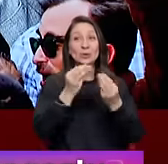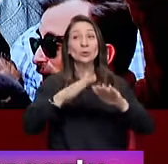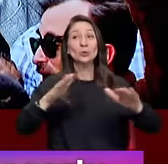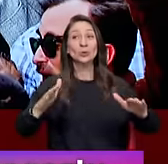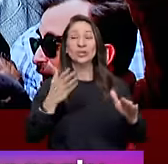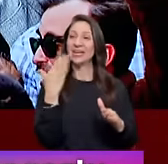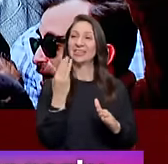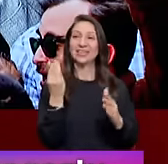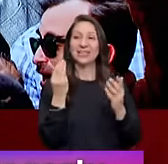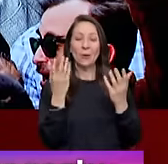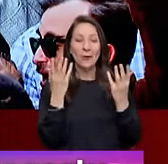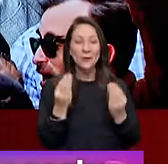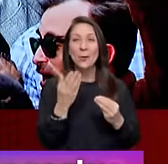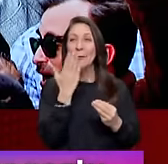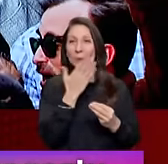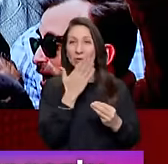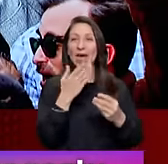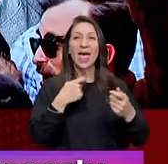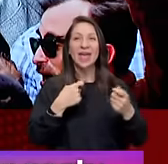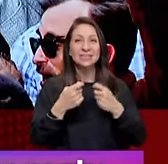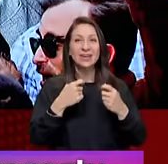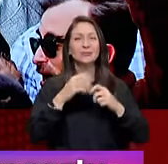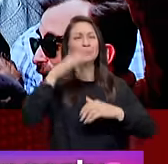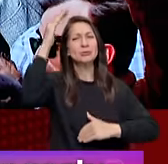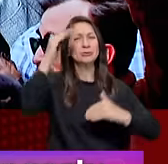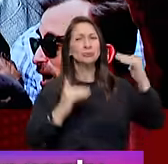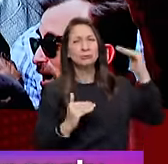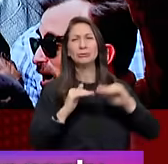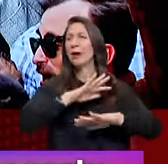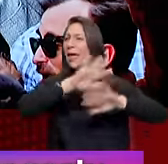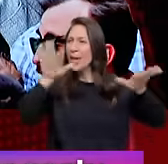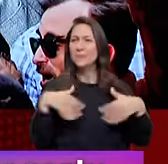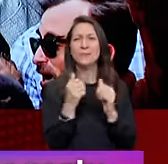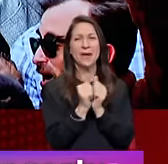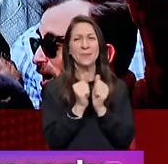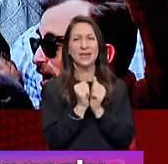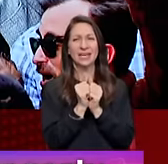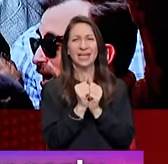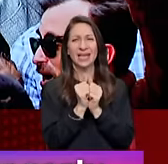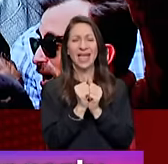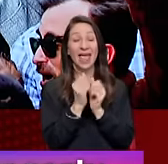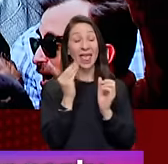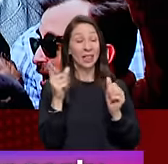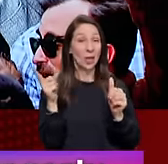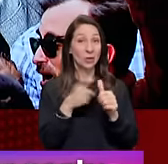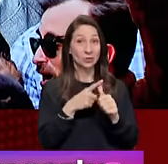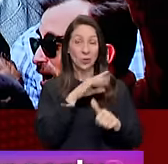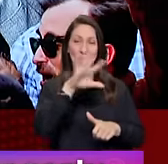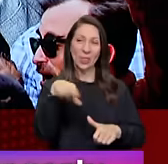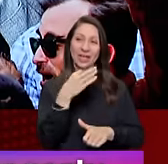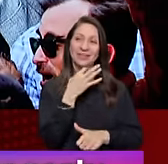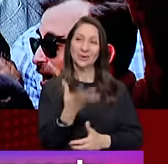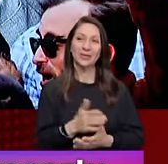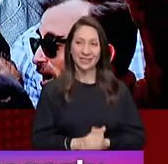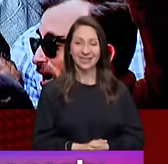Çocukluğunun, gençliğinin geçtiği okullar, esnaf, büyükleri, küçükleri onların yanındaydı. En önce onlara teşekkür